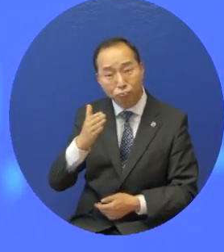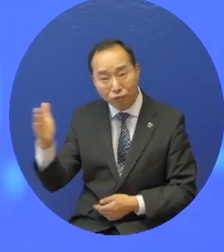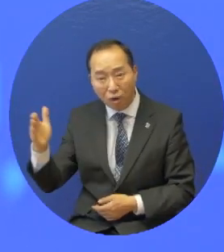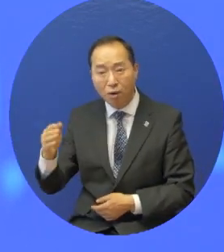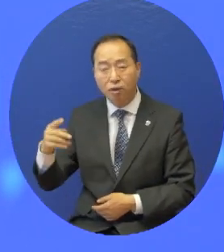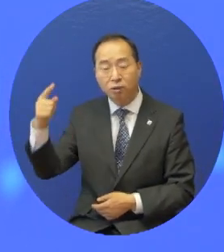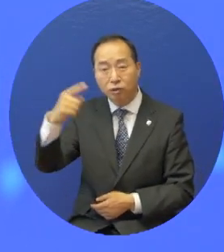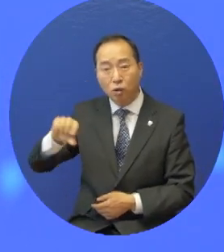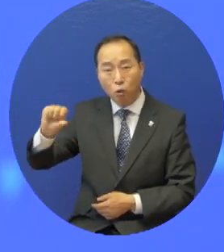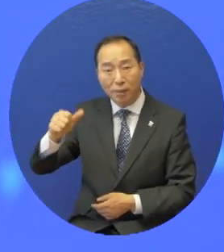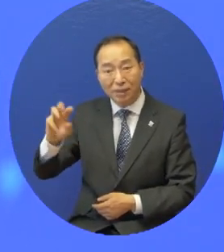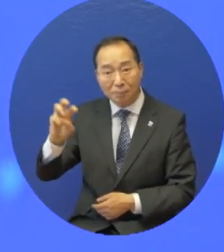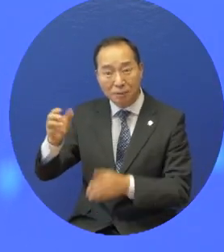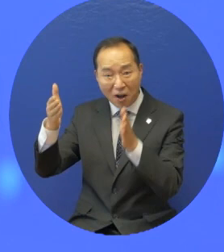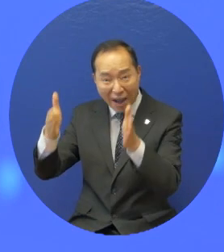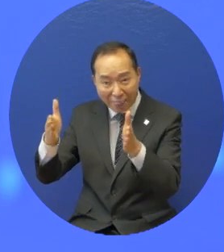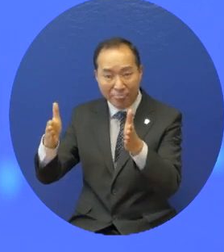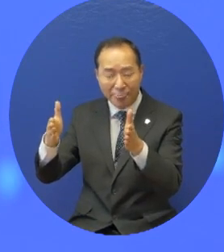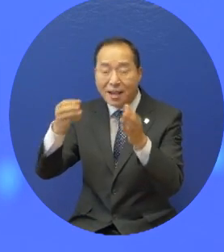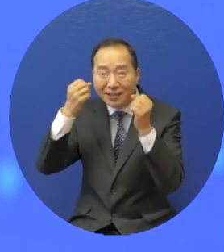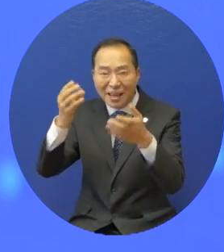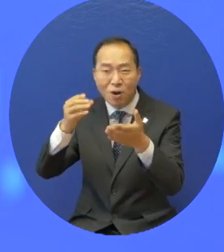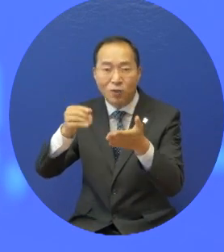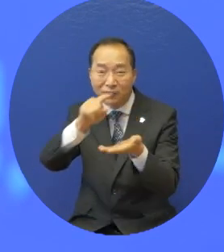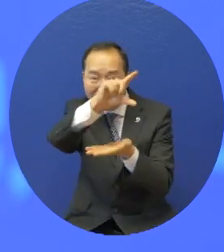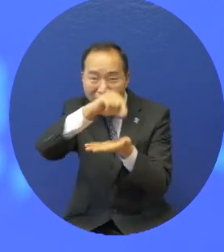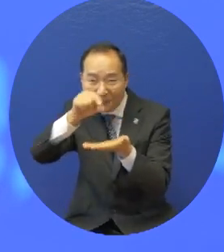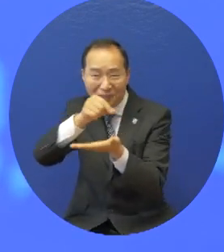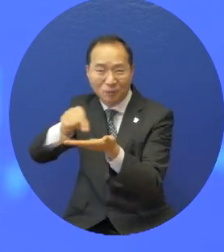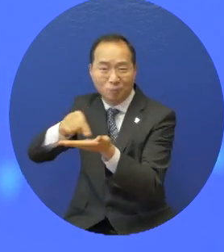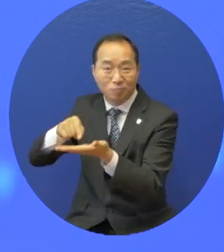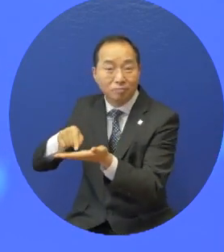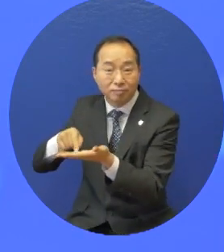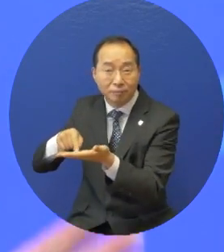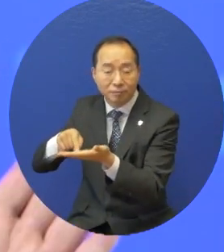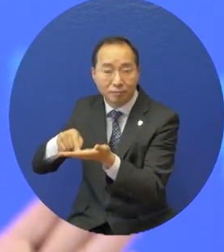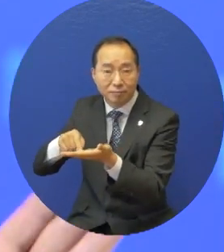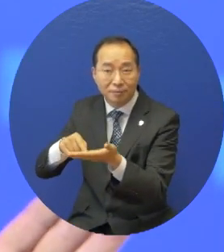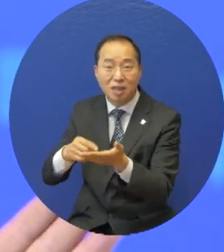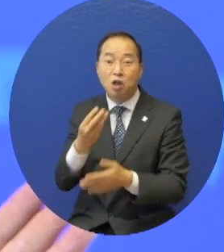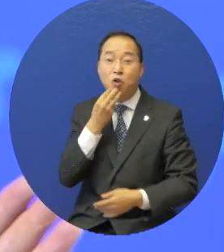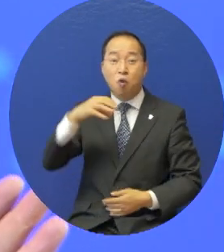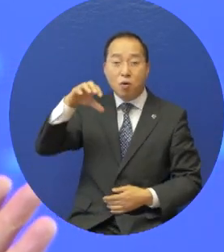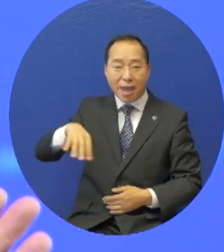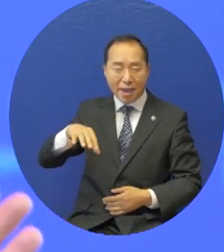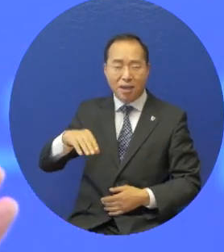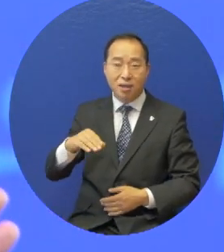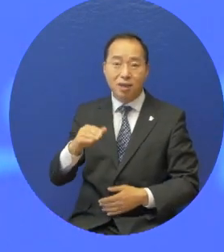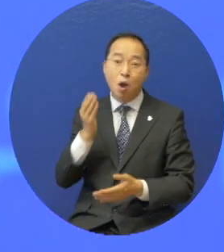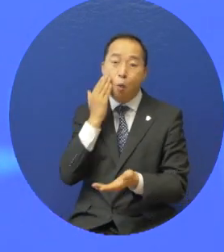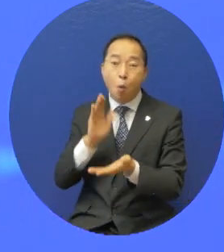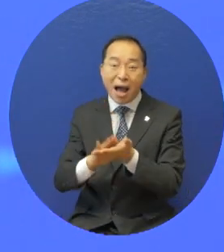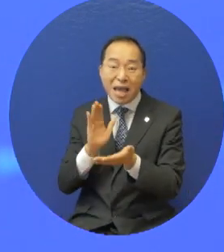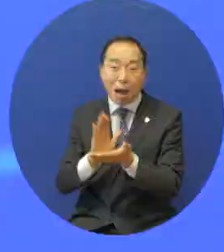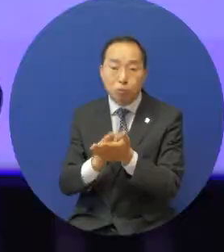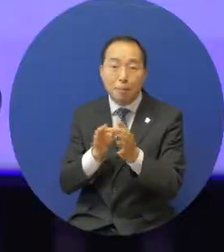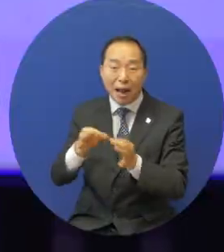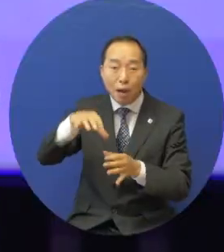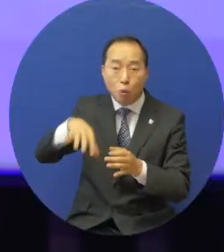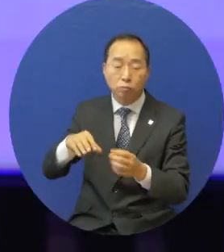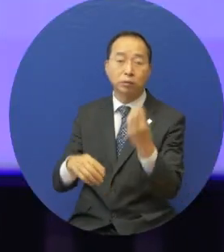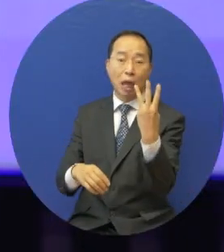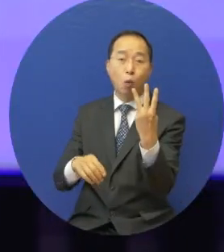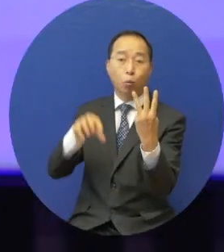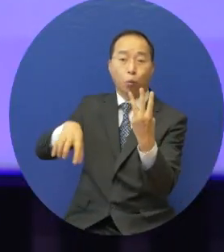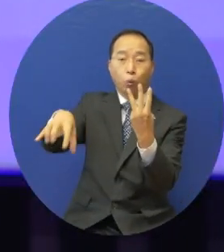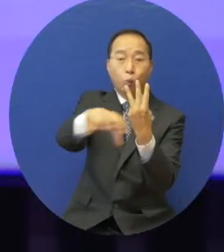이런 것을 주관했던 것도 수모인데 기록에 따르면 한양에서 활동했던 수모들은 약 한 40여 명 정도가 기록에 등장을 해요.